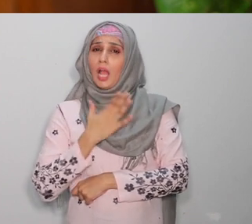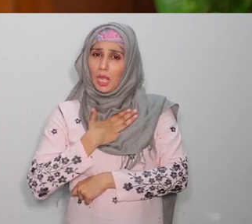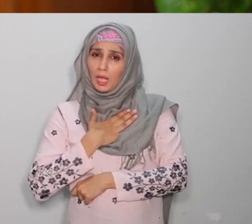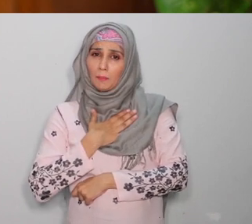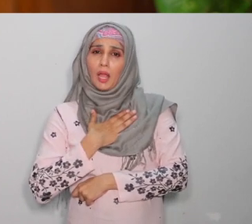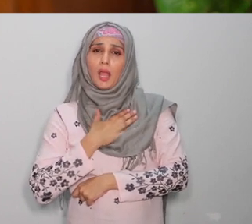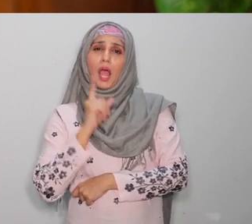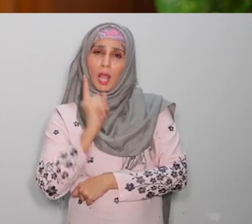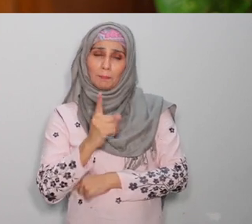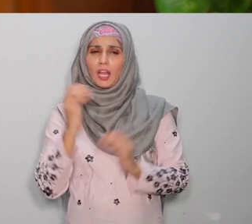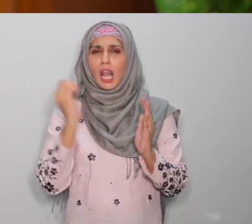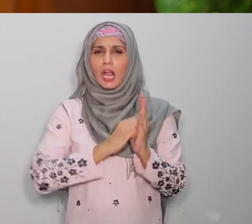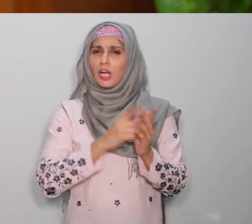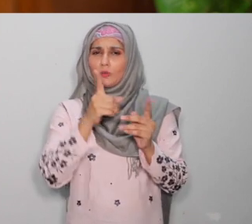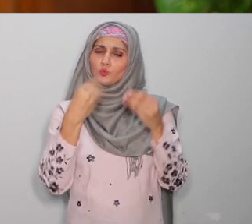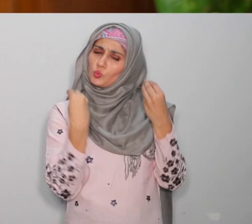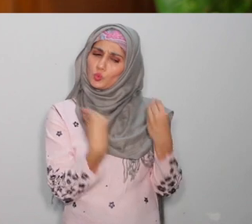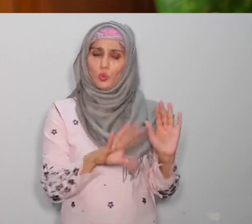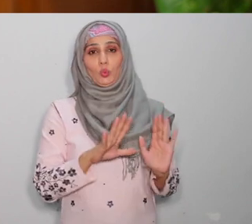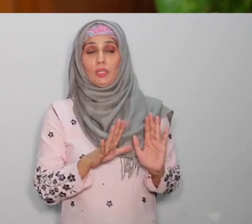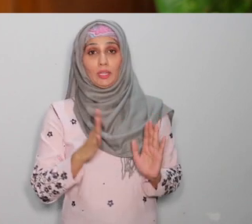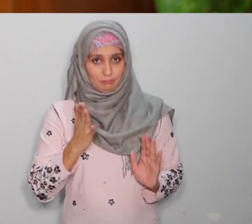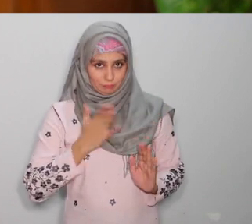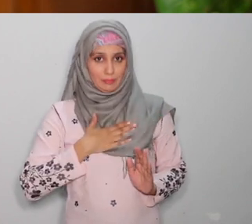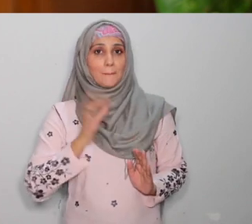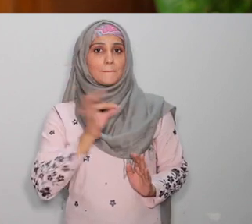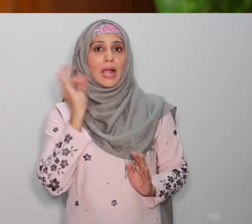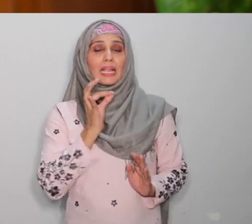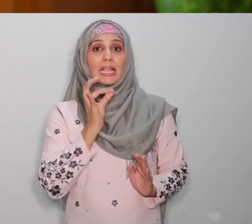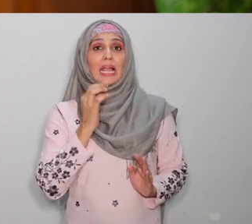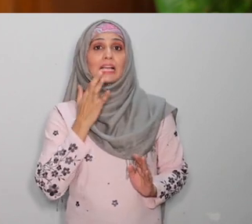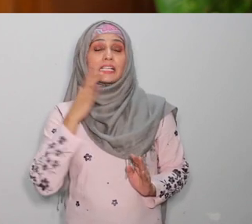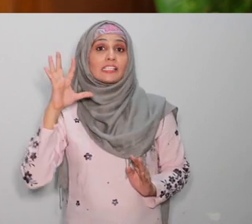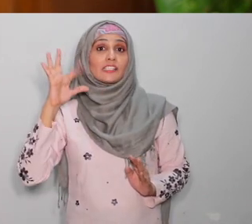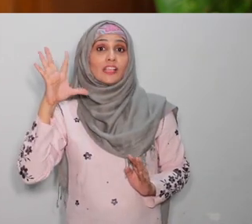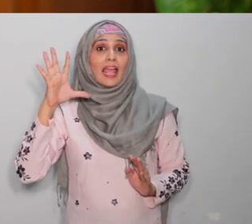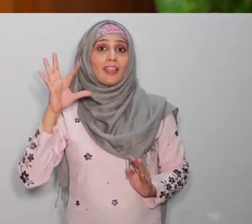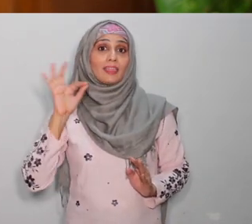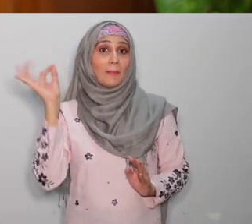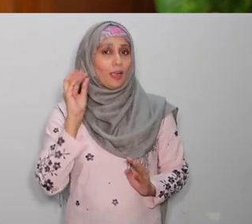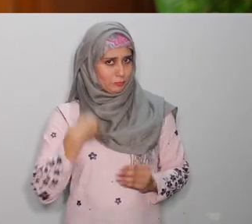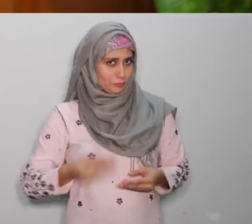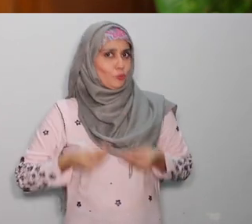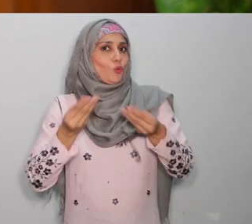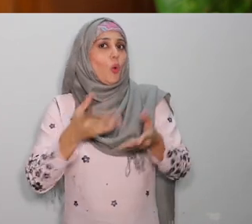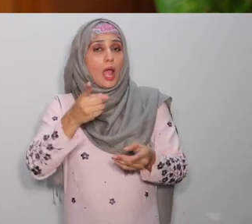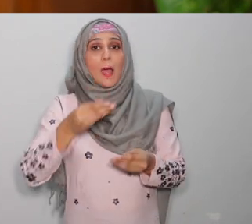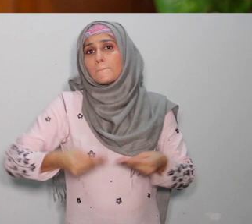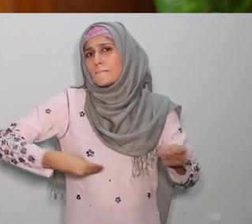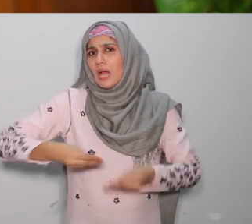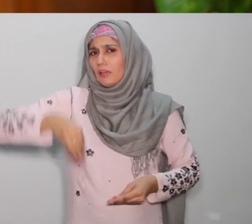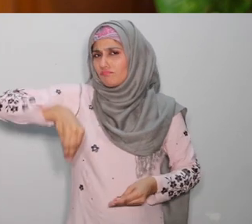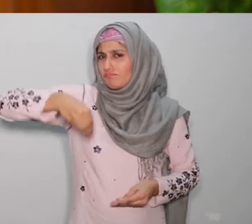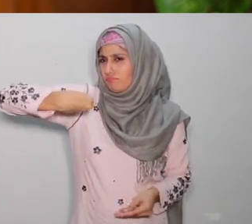तो क्यों ना हम आपको लकड़ी की जगह में शहद देते कि आप इसे बाजार